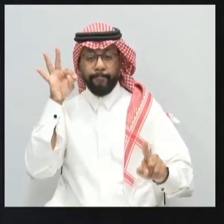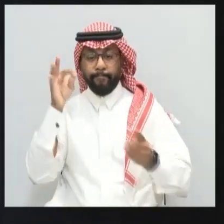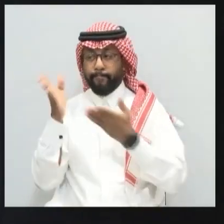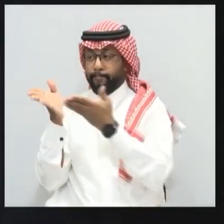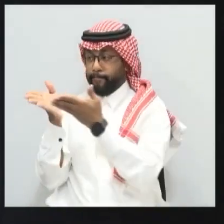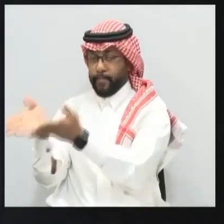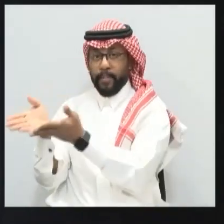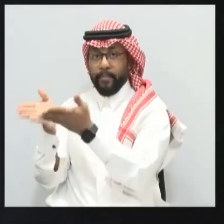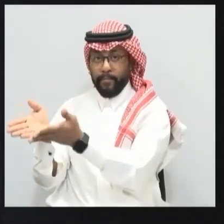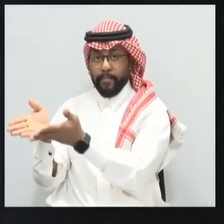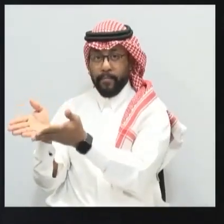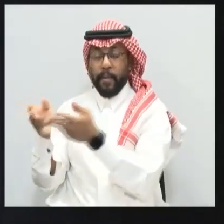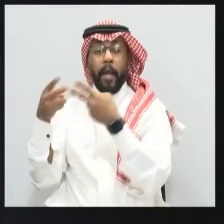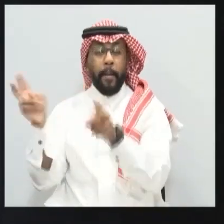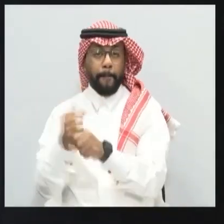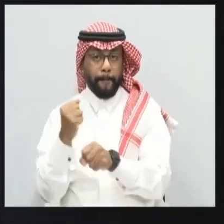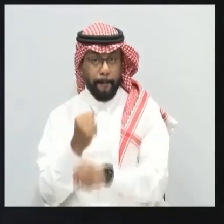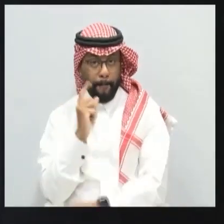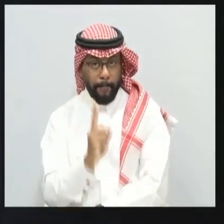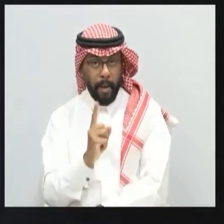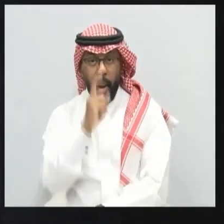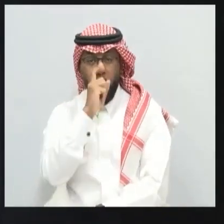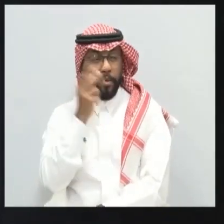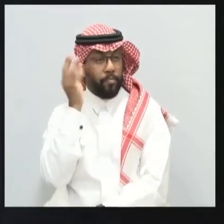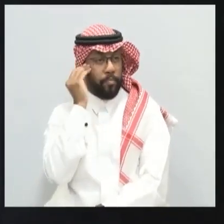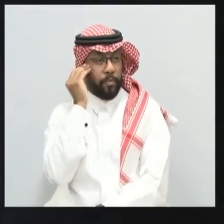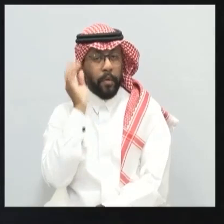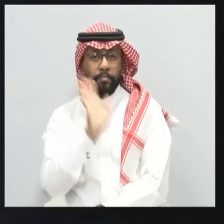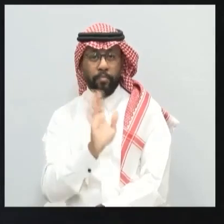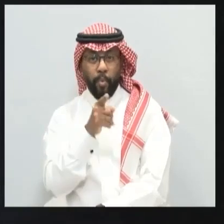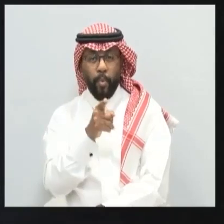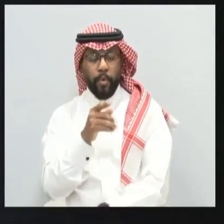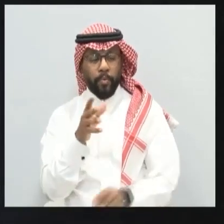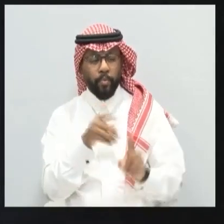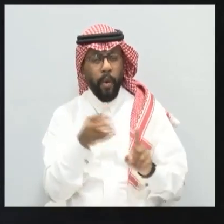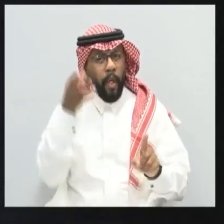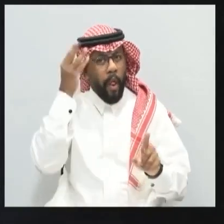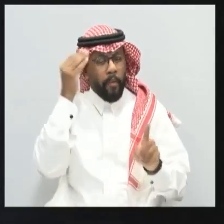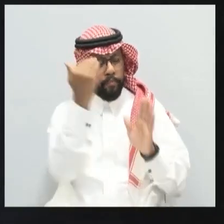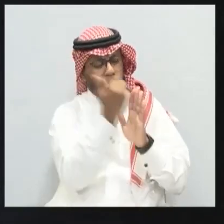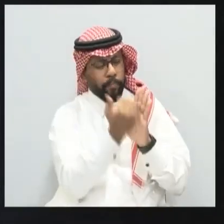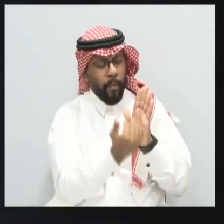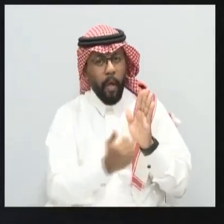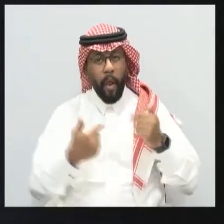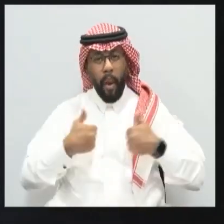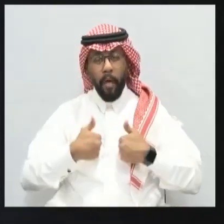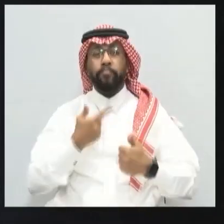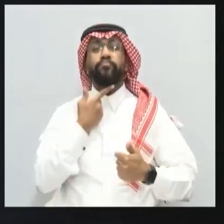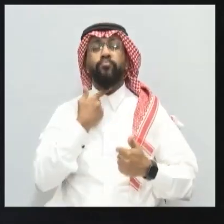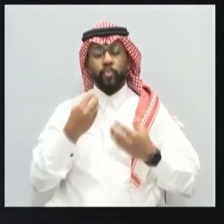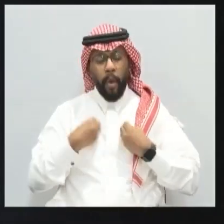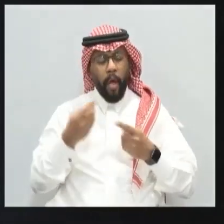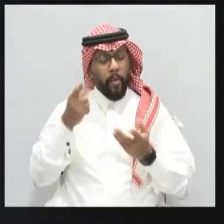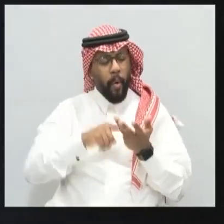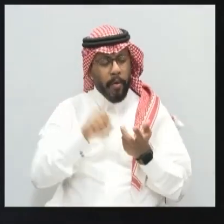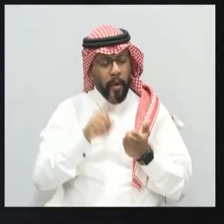المناسب فلذلك مهم جدا ان تتعرف على ما هو مراد منك في تلك الوظيفه التي